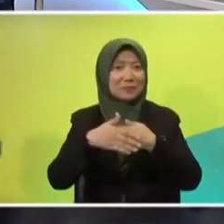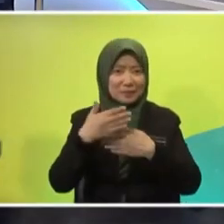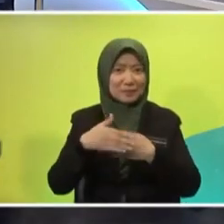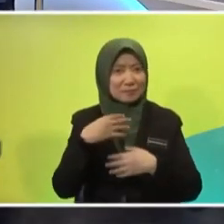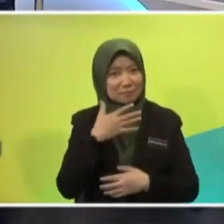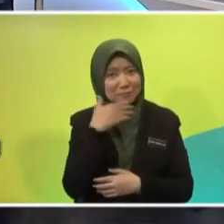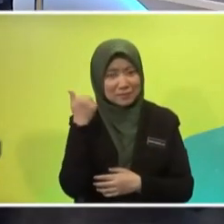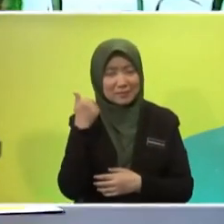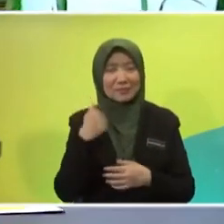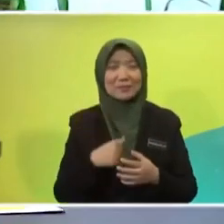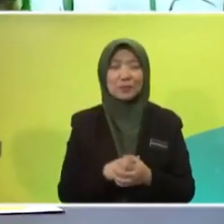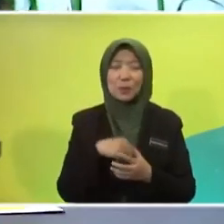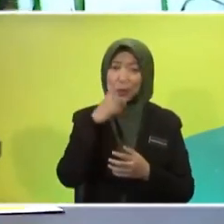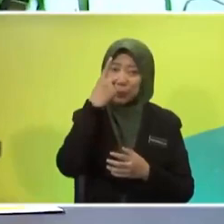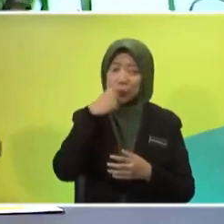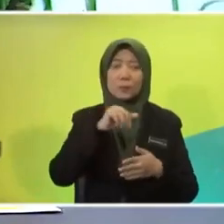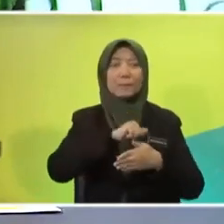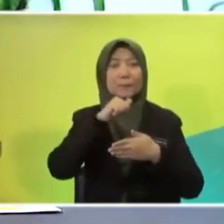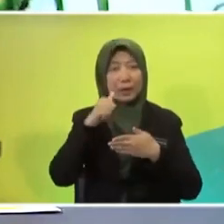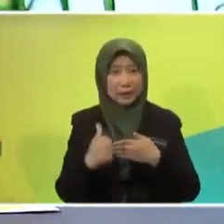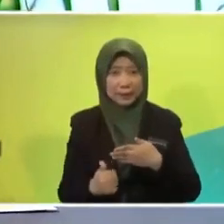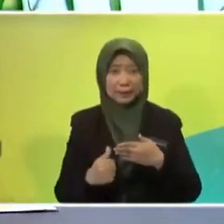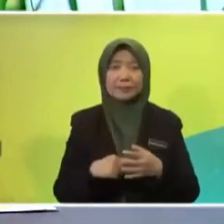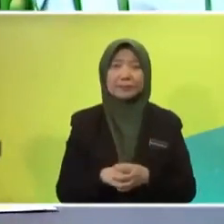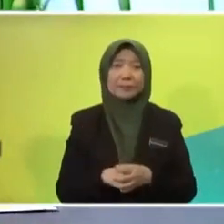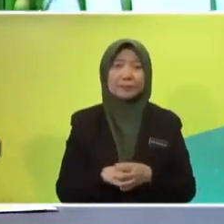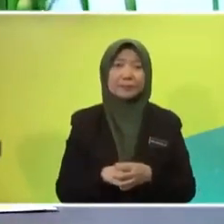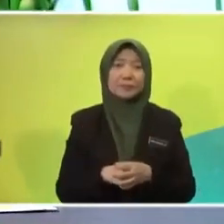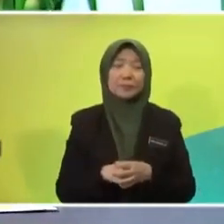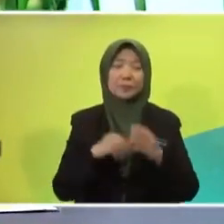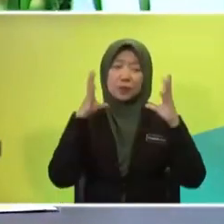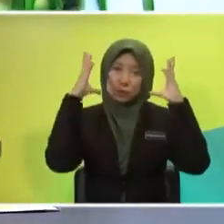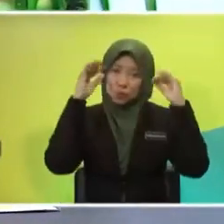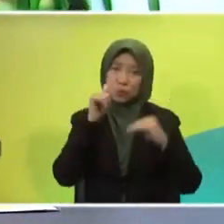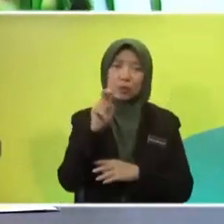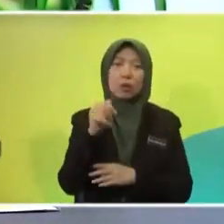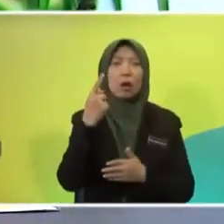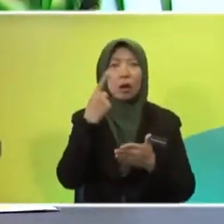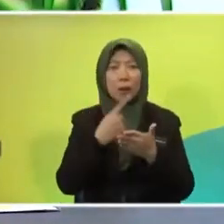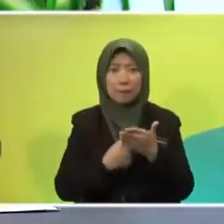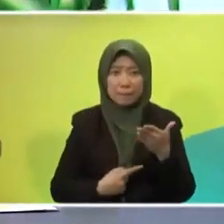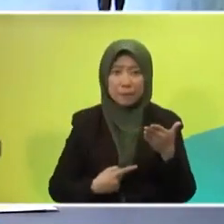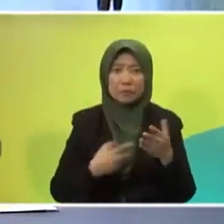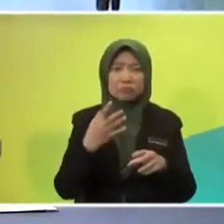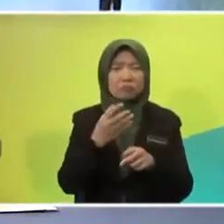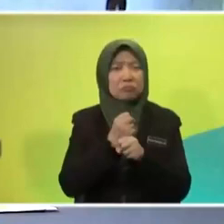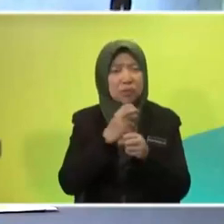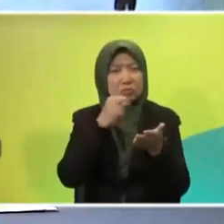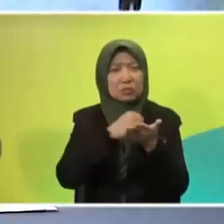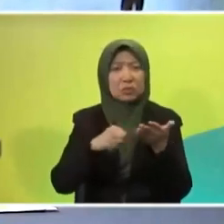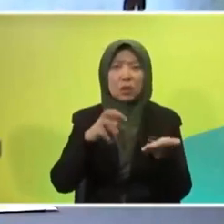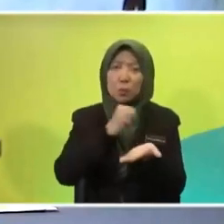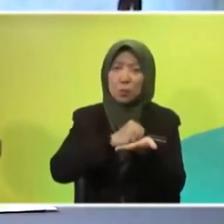Baik. Untuk sesi yang terakhir ni, saya nakkan pandangan daripada Cikgu Ana. Apa sebenarnya nilai murni yang bakal kita perolehi